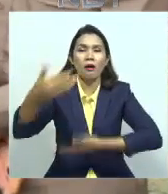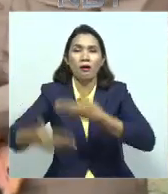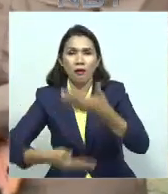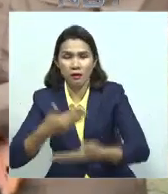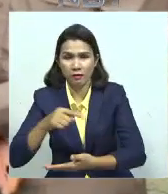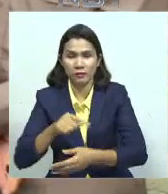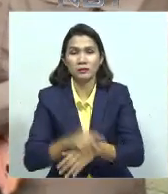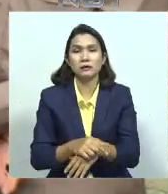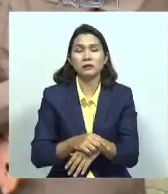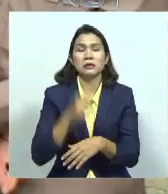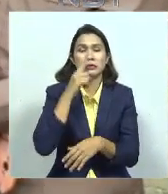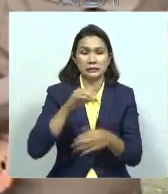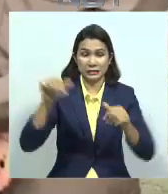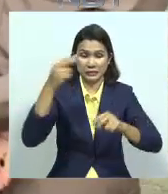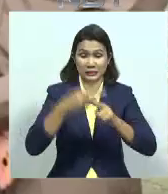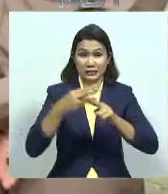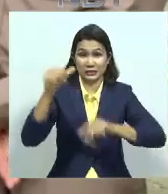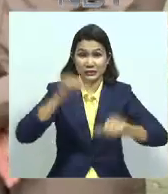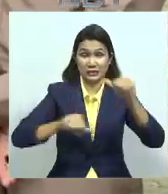นะครับ